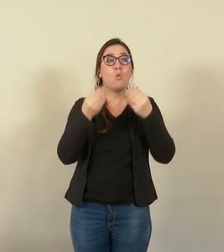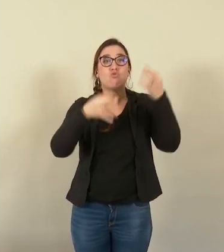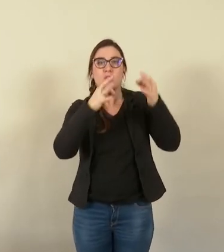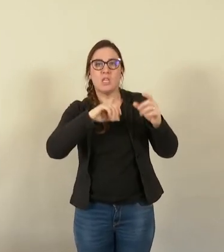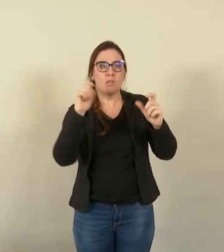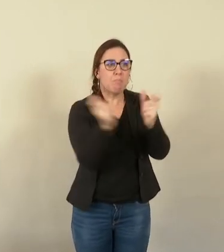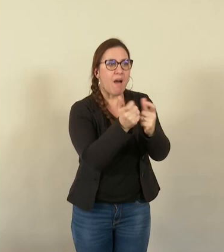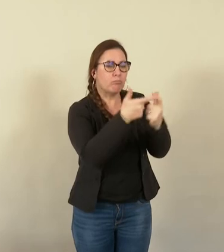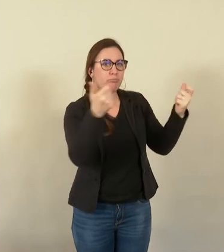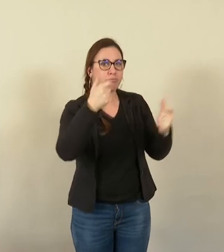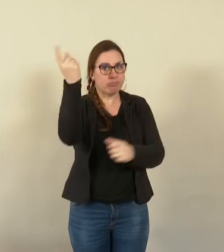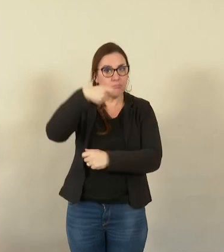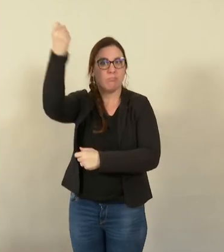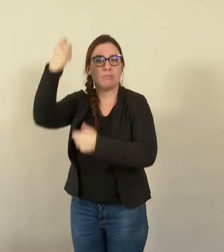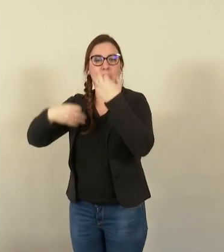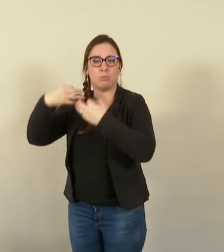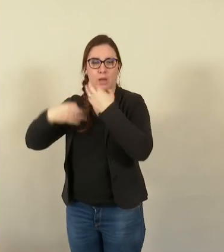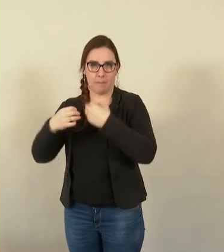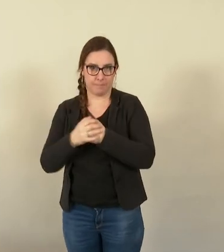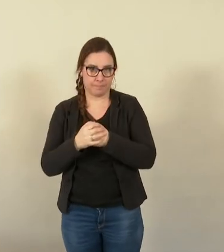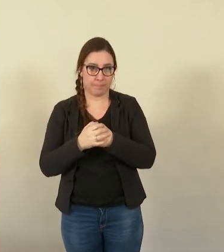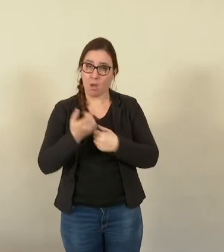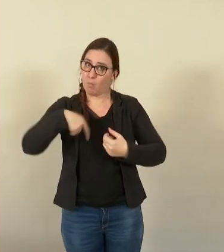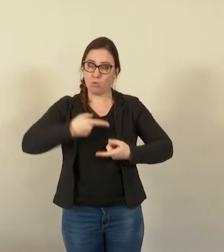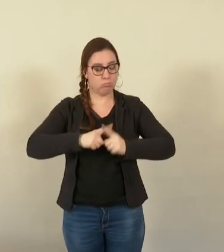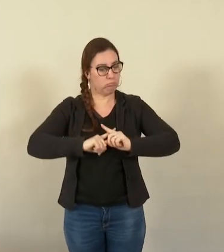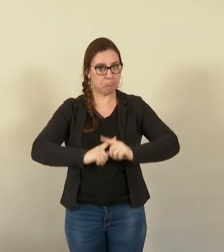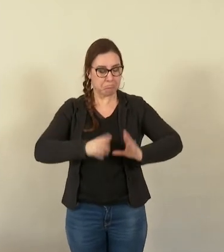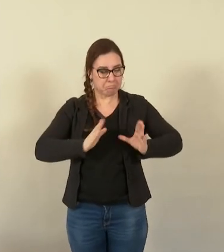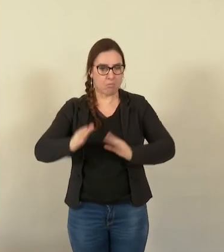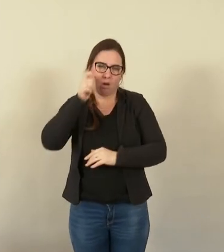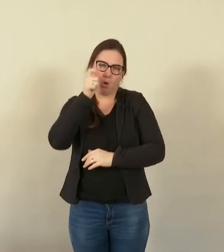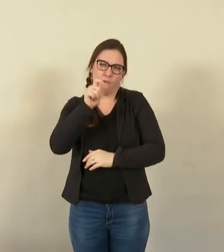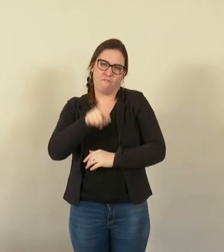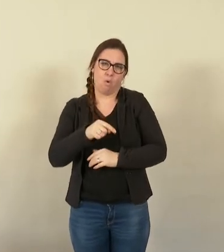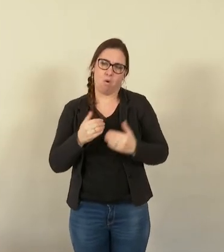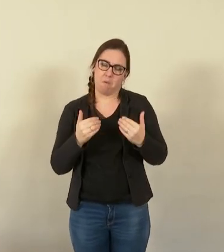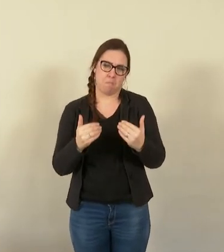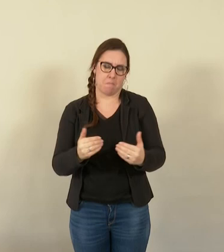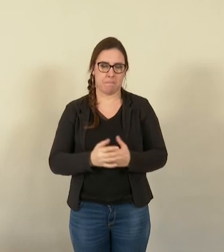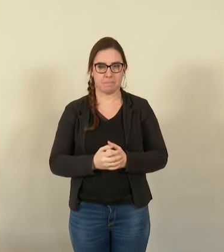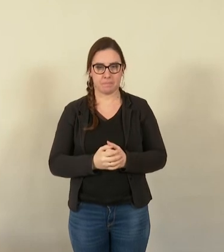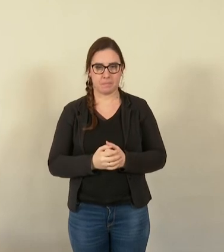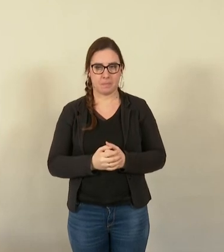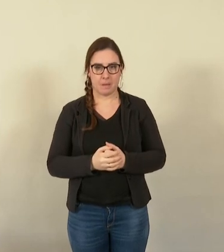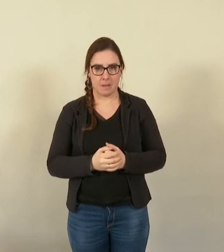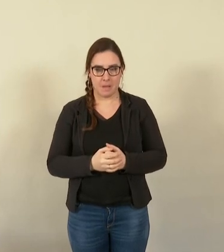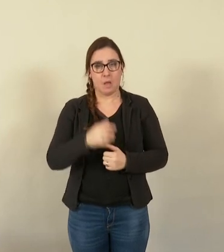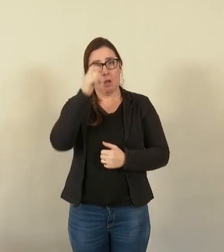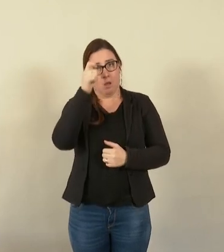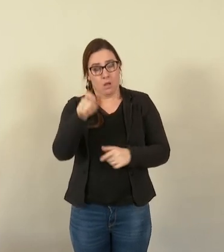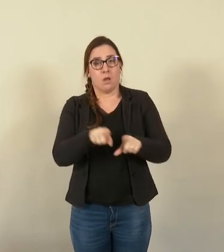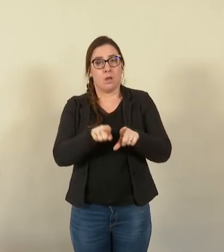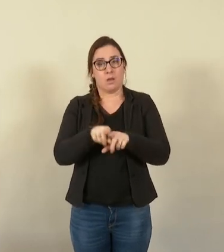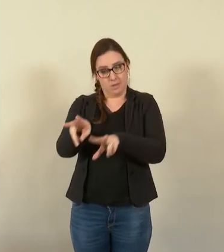et cela va s'en dire mais nous ne changeons pas d'avis sur la question un peu de cohérence là-dessus de même que un peu de cohérence sur